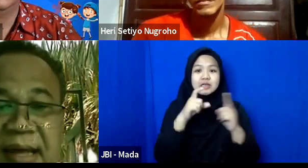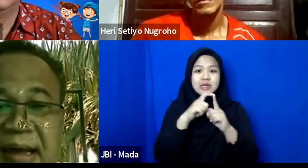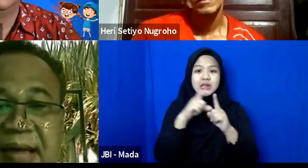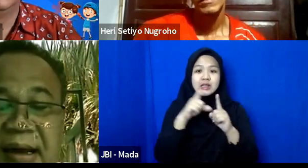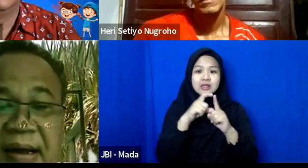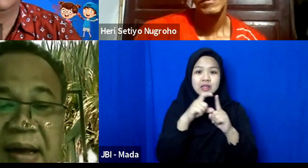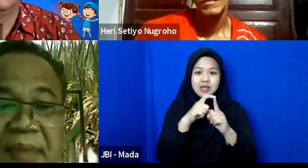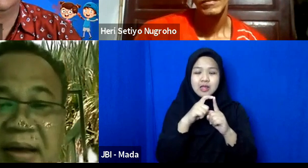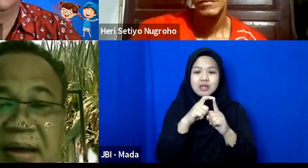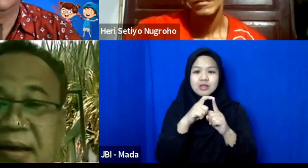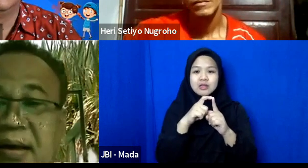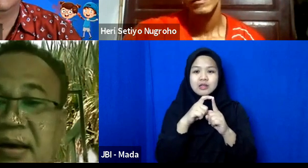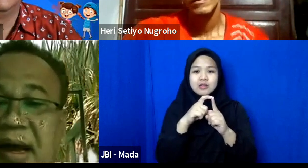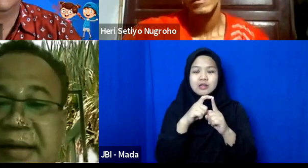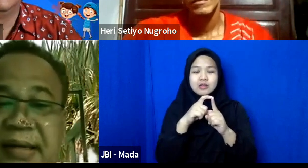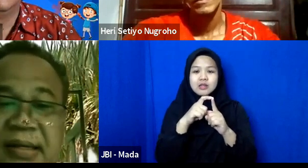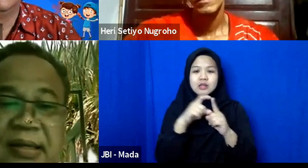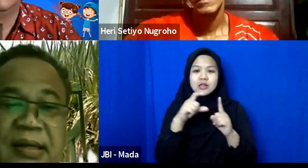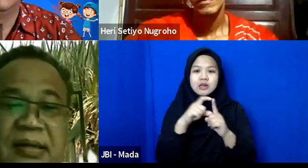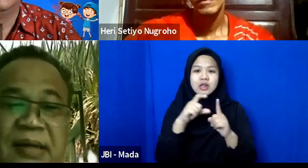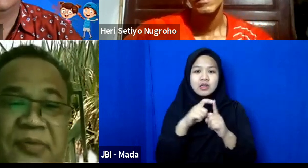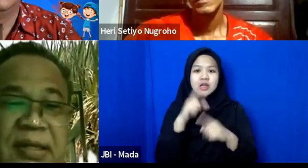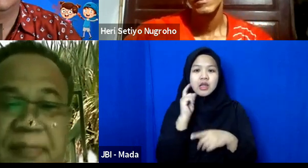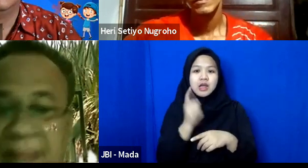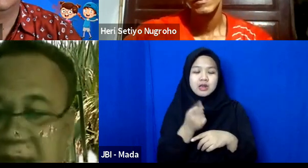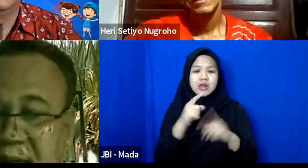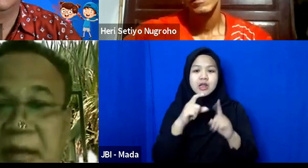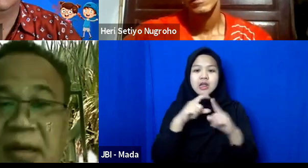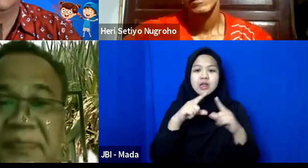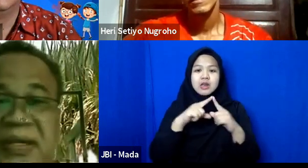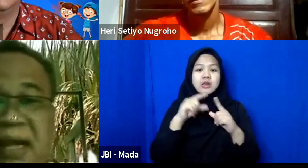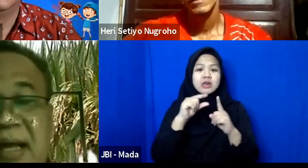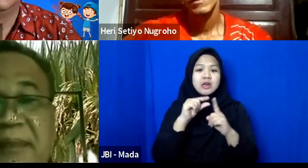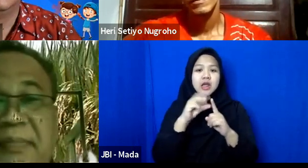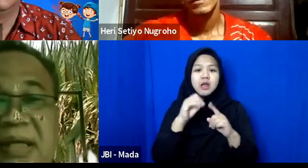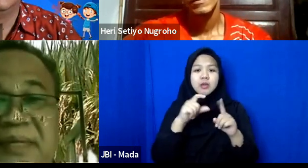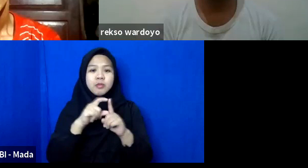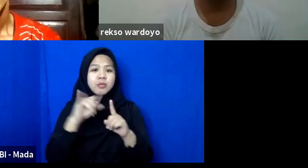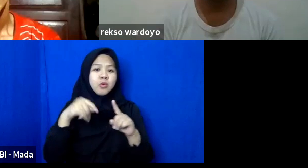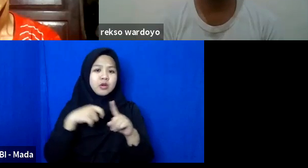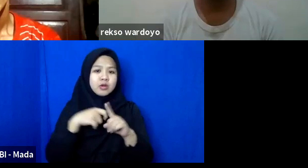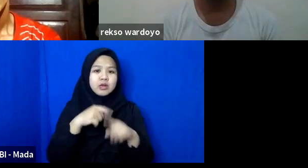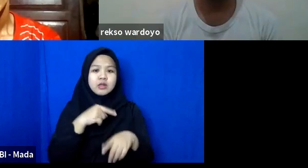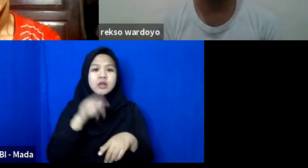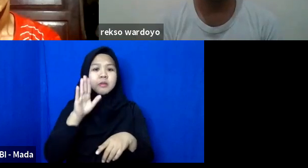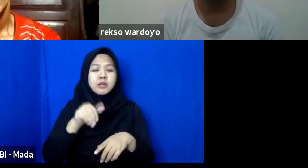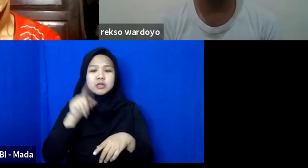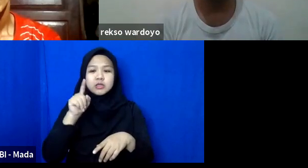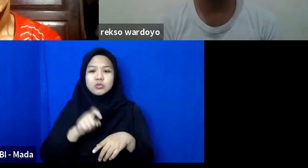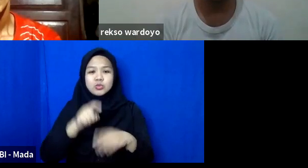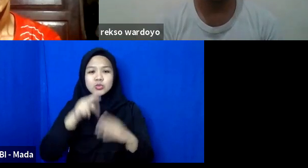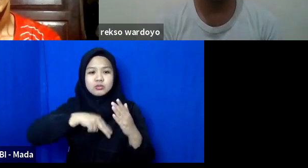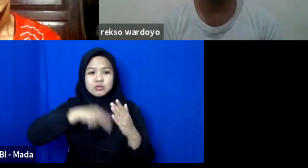yang apa yang ada di Dapodik kebenarannya masih perlu dibaca